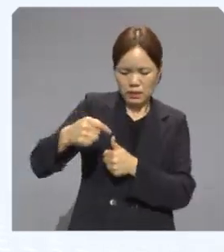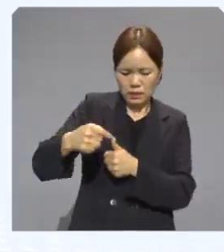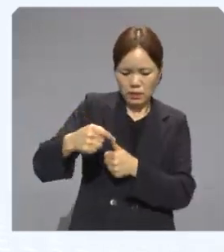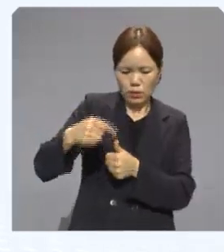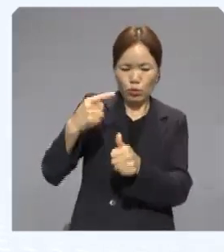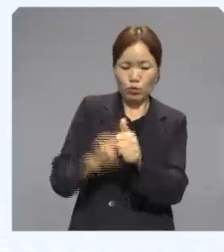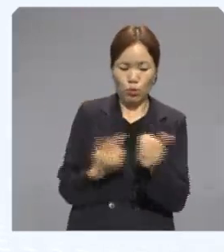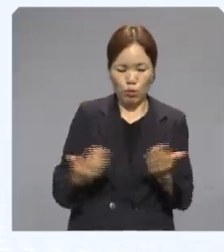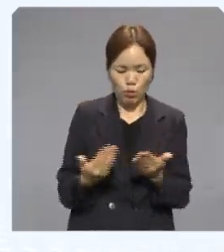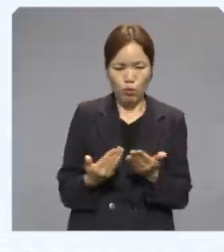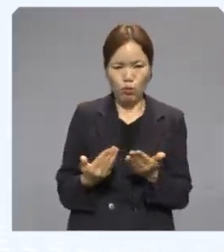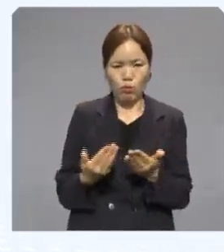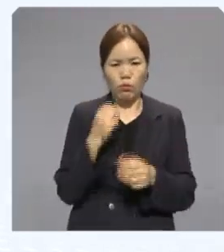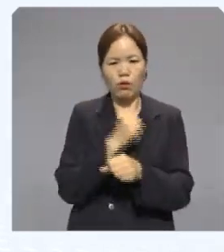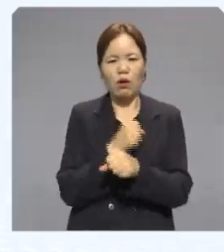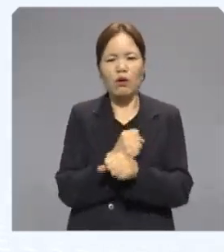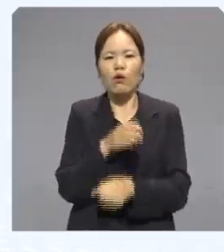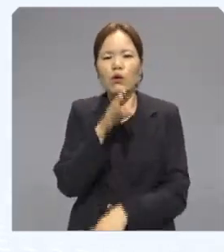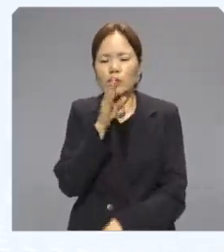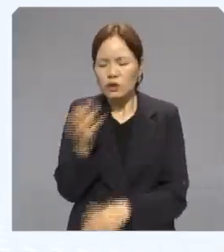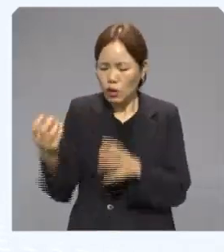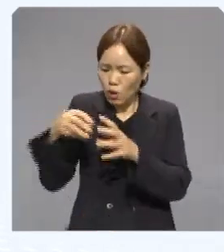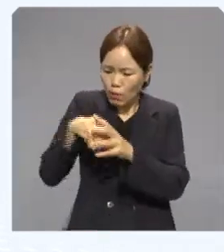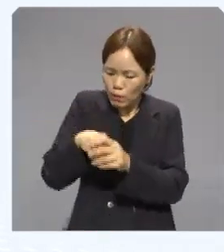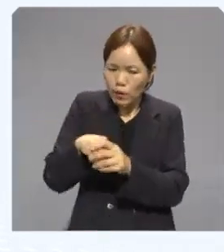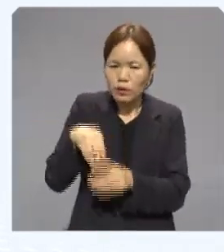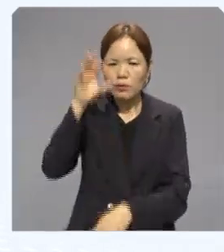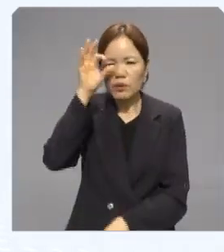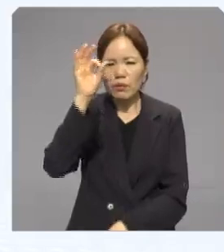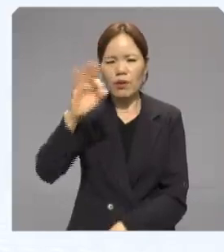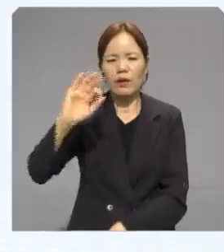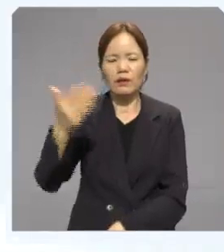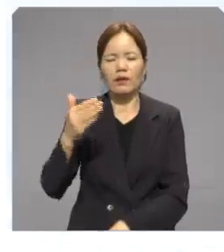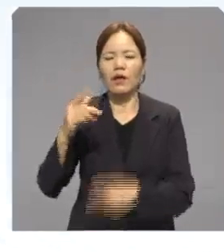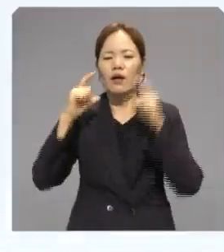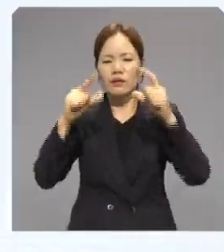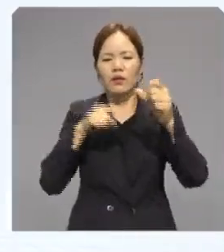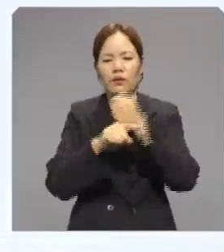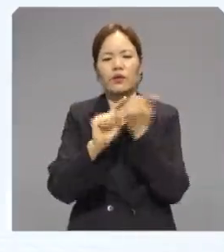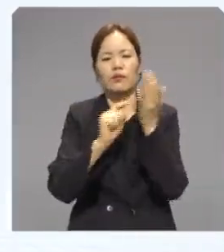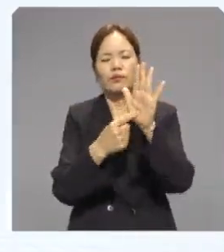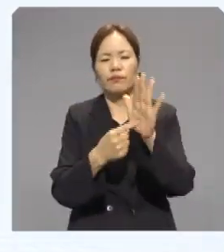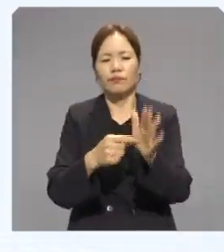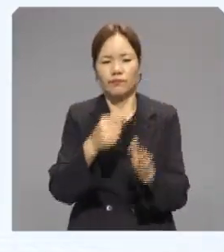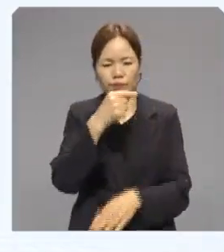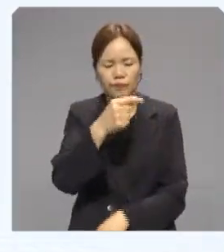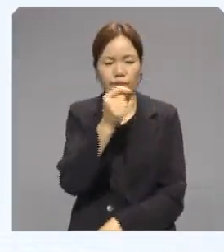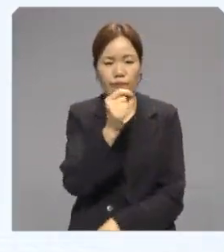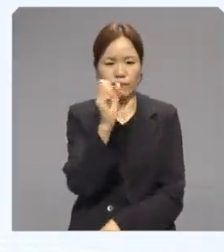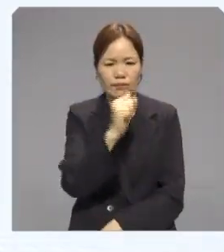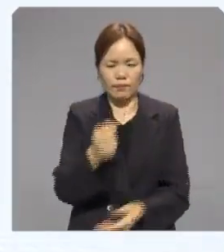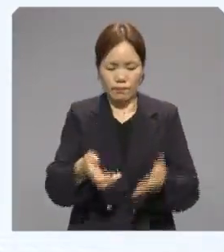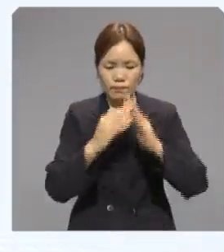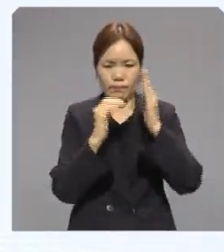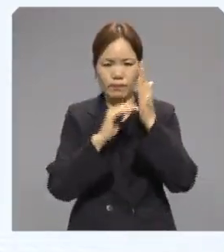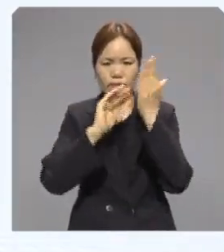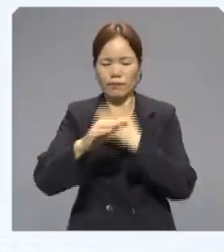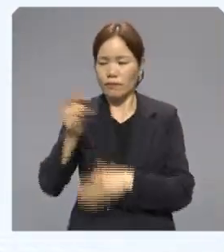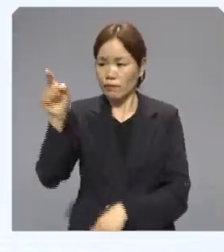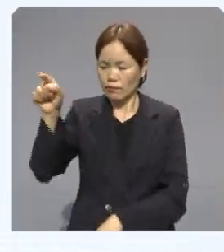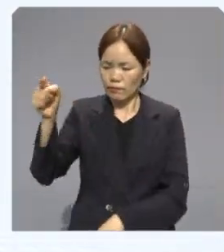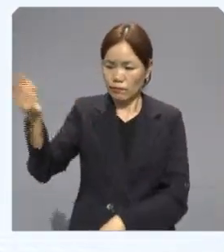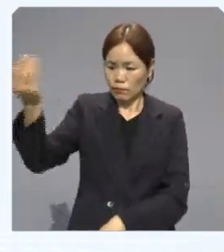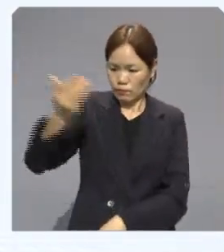업무를 수행했다며 실질적으로 편입됐다고 볼 수 있다고 선고 배경을 밝혔습니다. GTS가 설립 이후 화인테크노에서